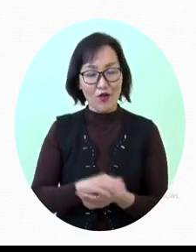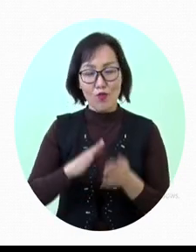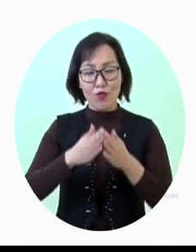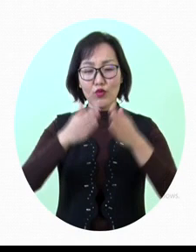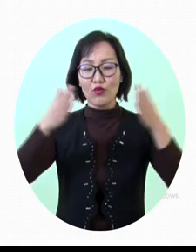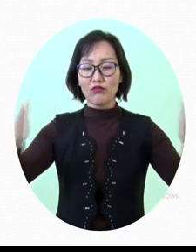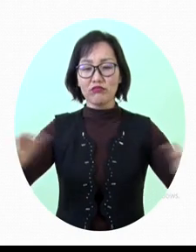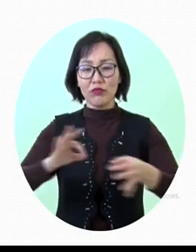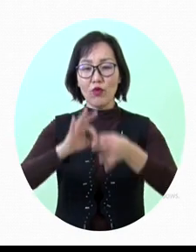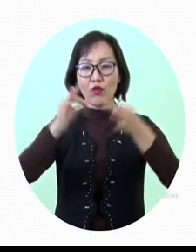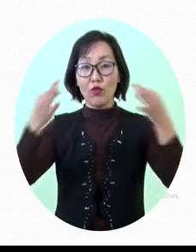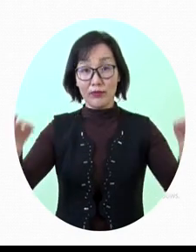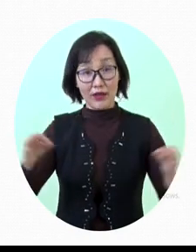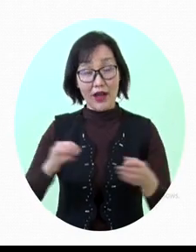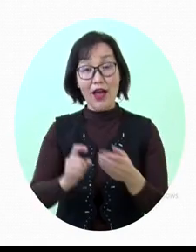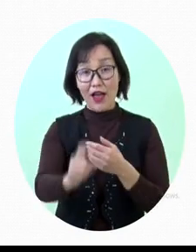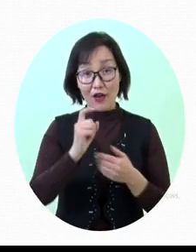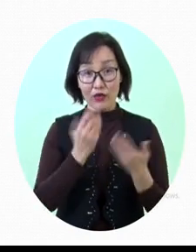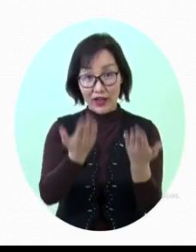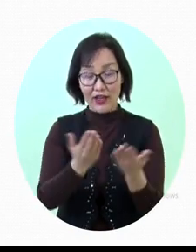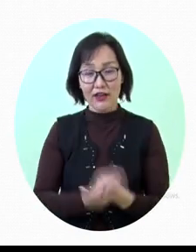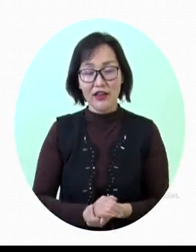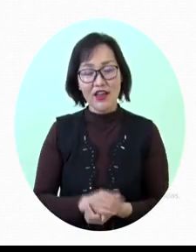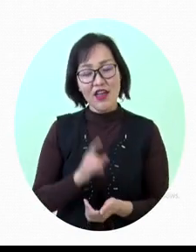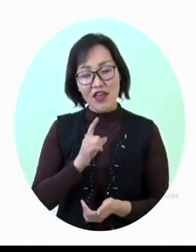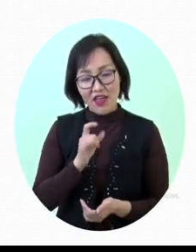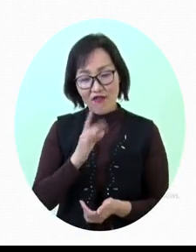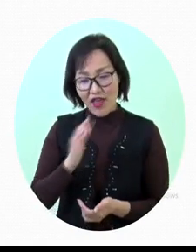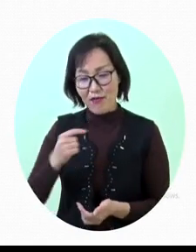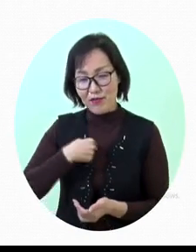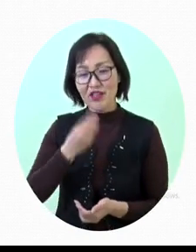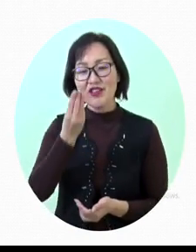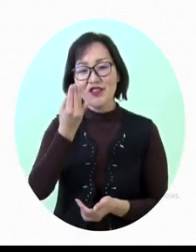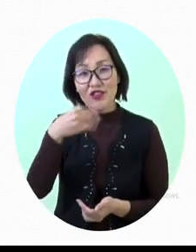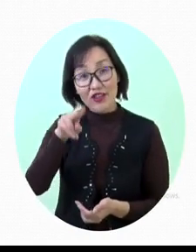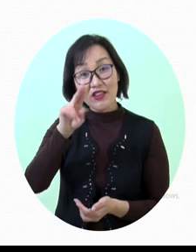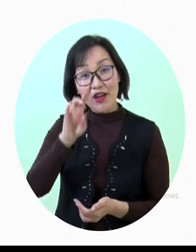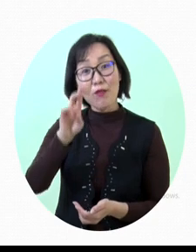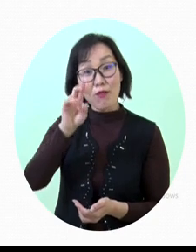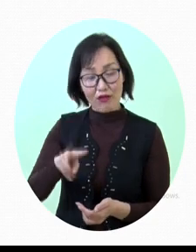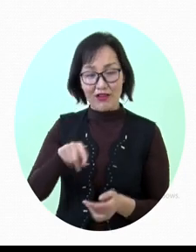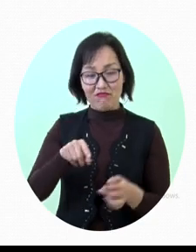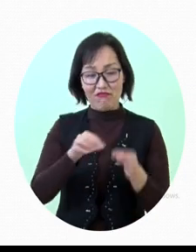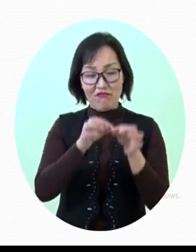За бүтэн өгүүлбэрээр хариулна тийм ээ. Хэрвээ би шидтэн бол чад хариулж бич.